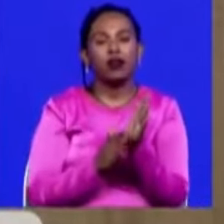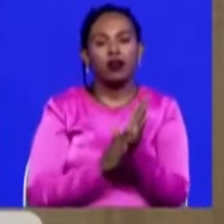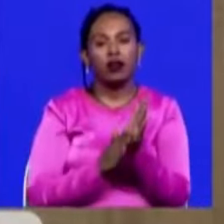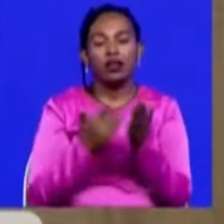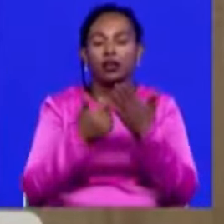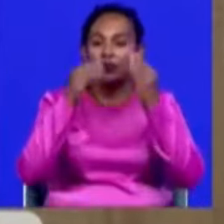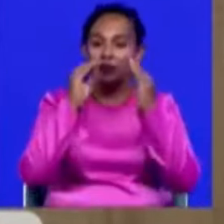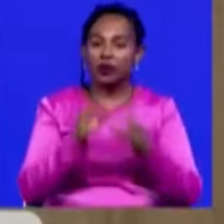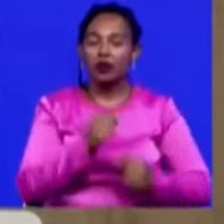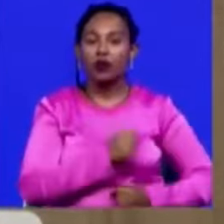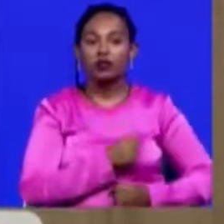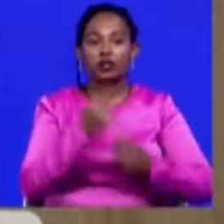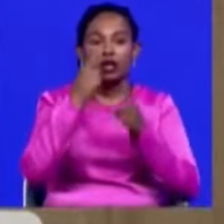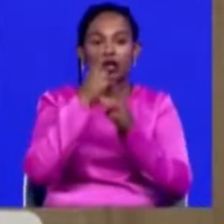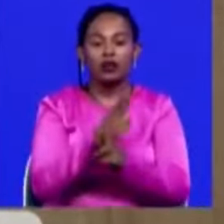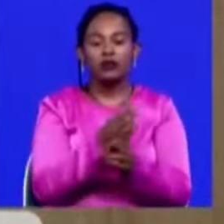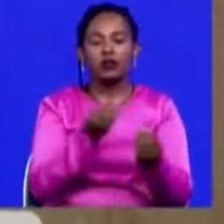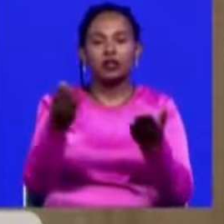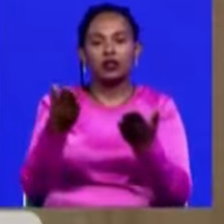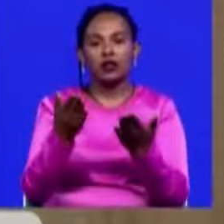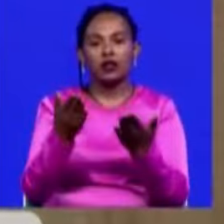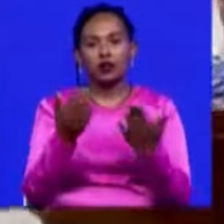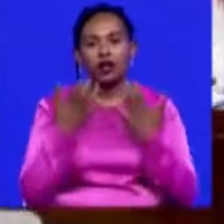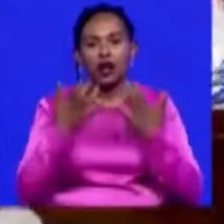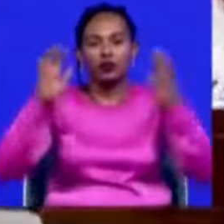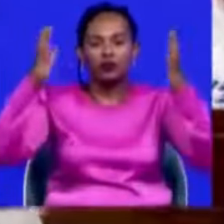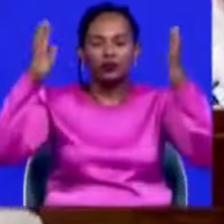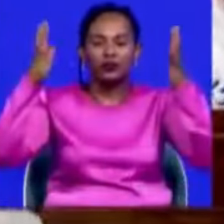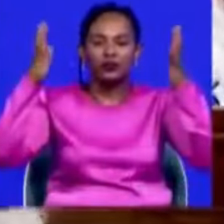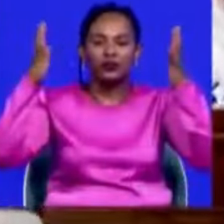ወታደሮች ክብር እንዲሰጥልኝ በታላቅ ትህትና ጠይቃለሁ።